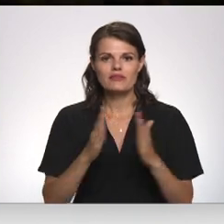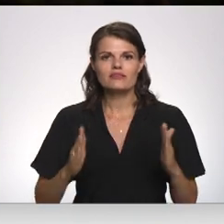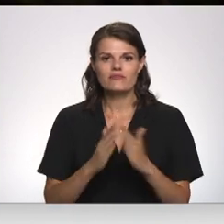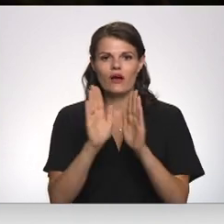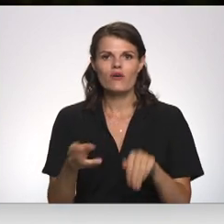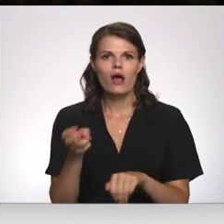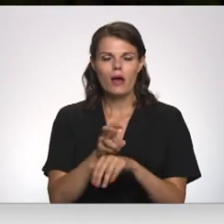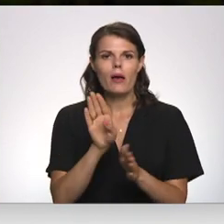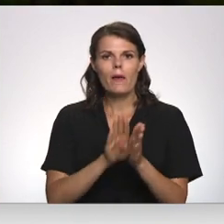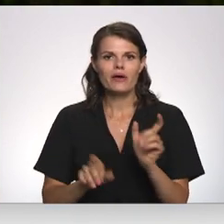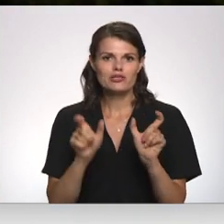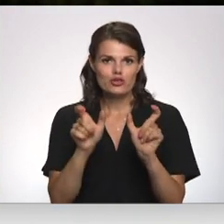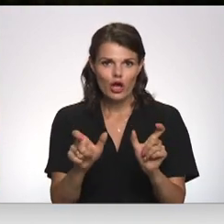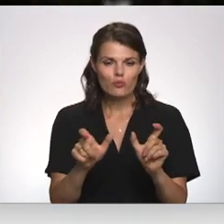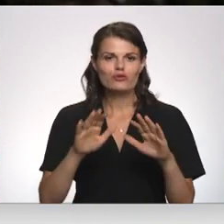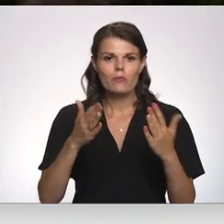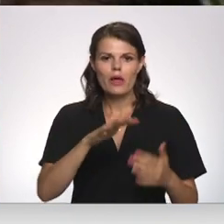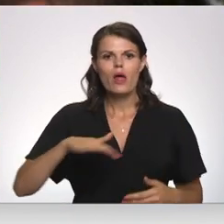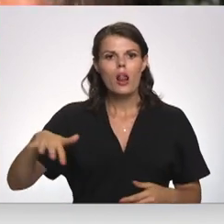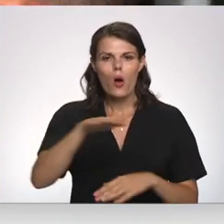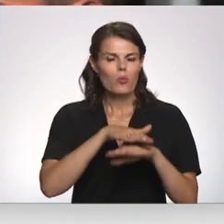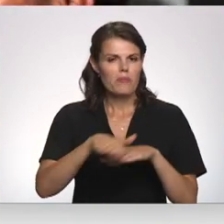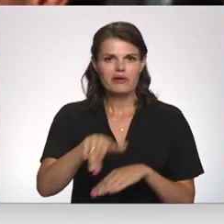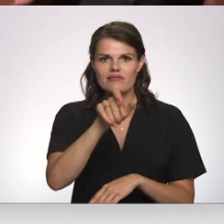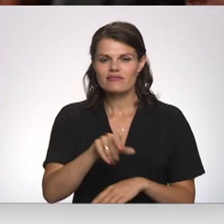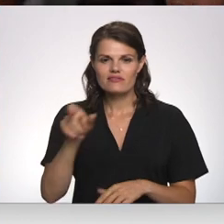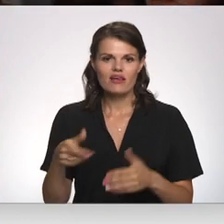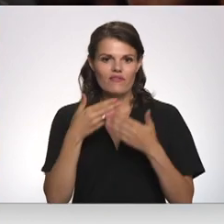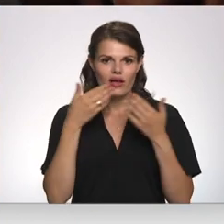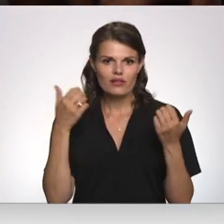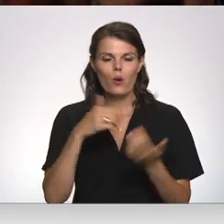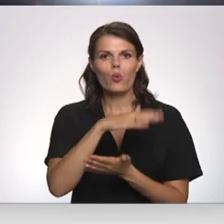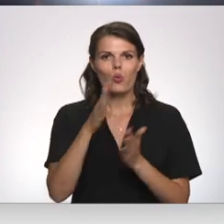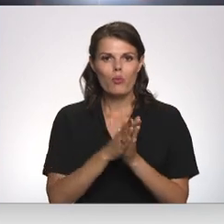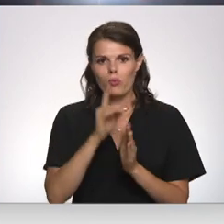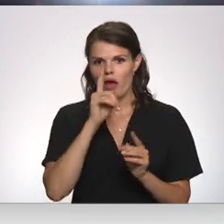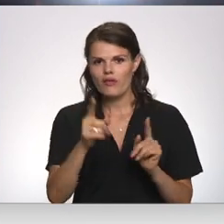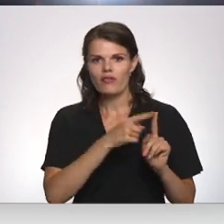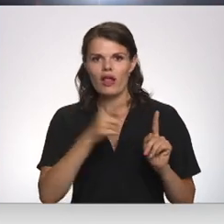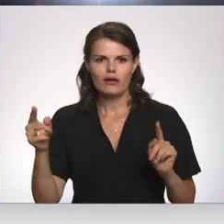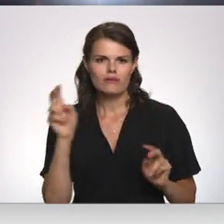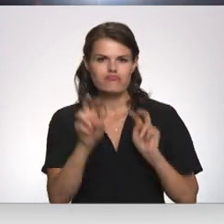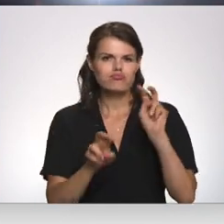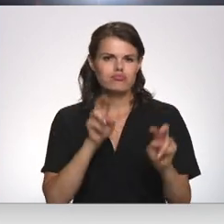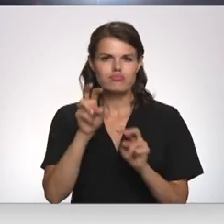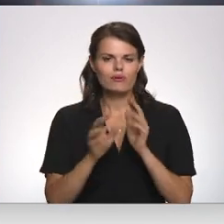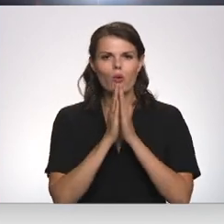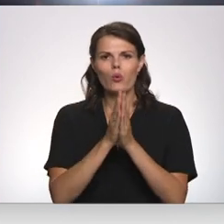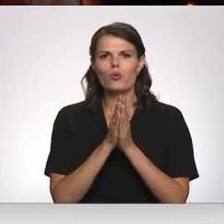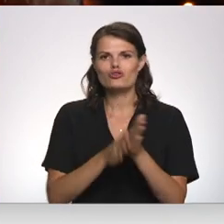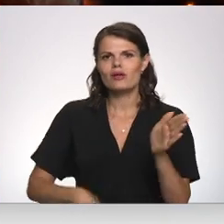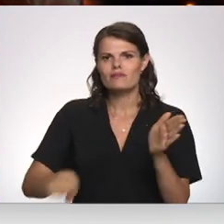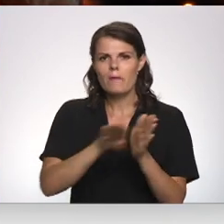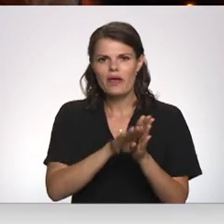bez ierobežojumiem, bazilikas laukums nebija pārpildīts. Kopumā gan teju visas nedēļas garumā baziliku apmeklēja un lūkšanās